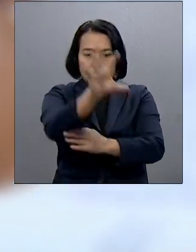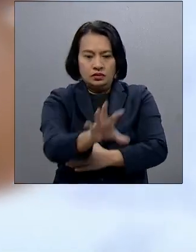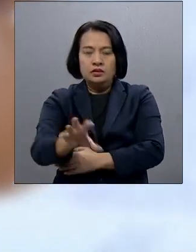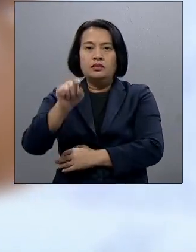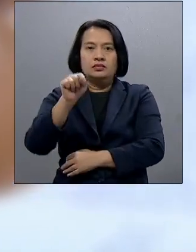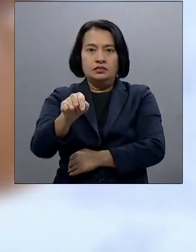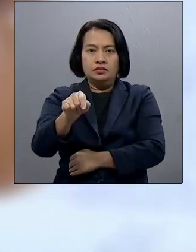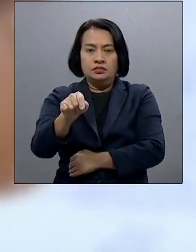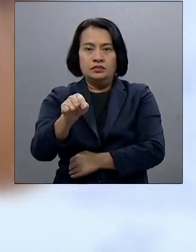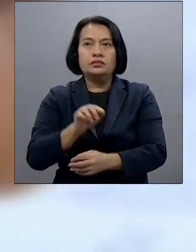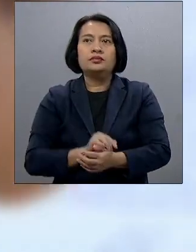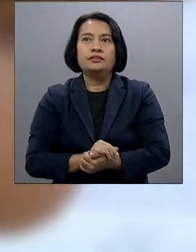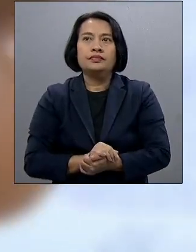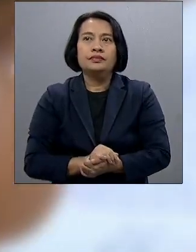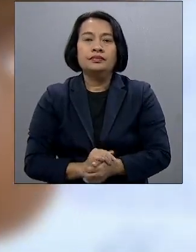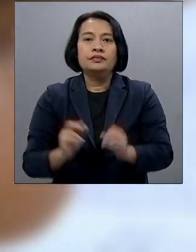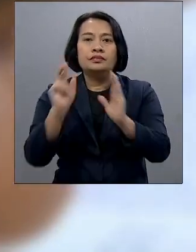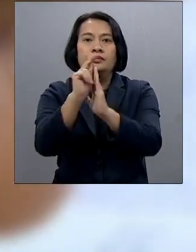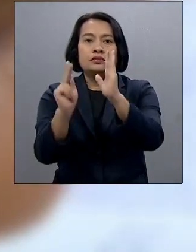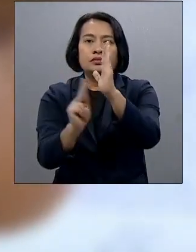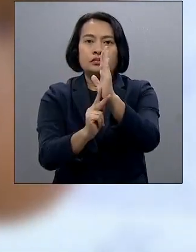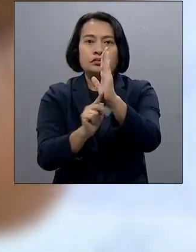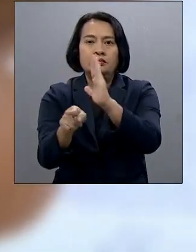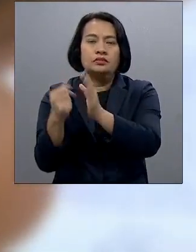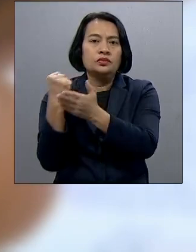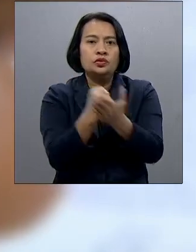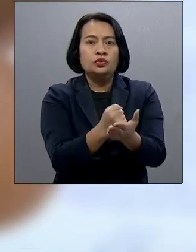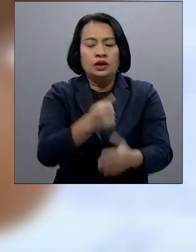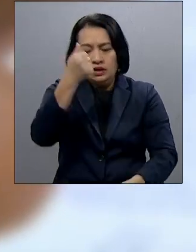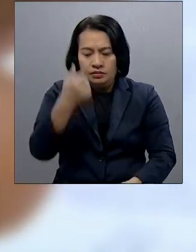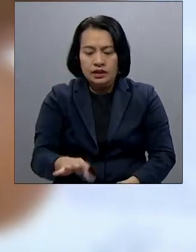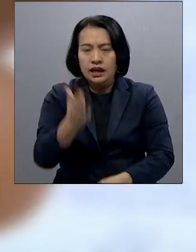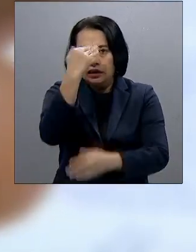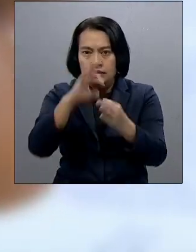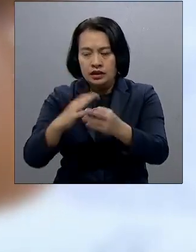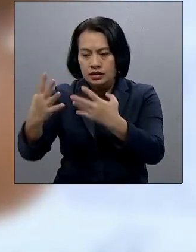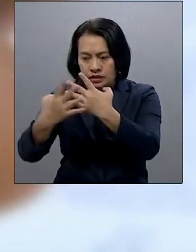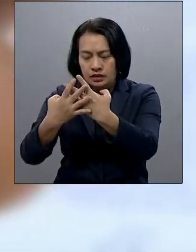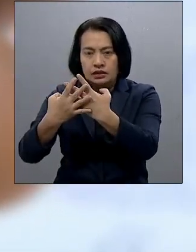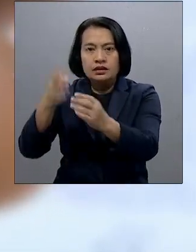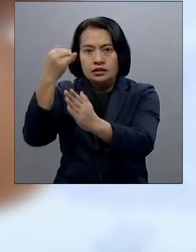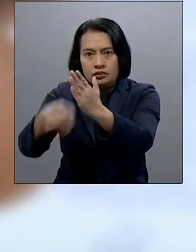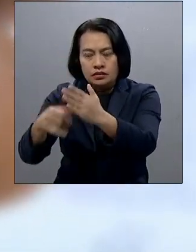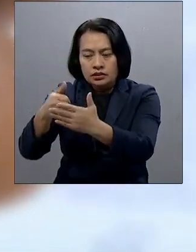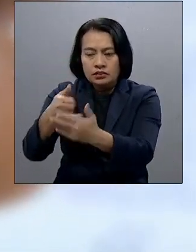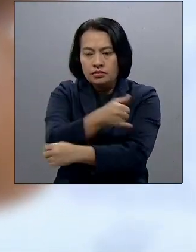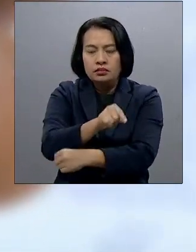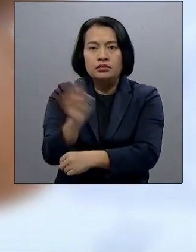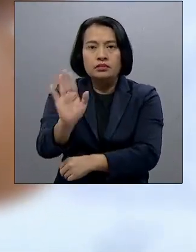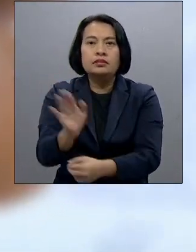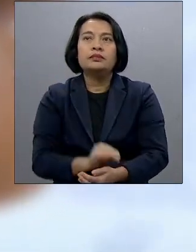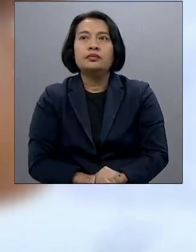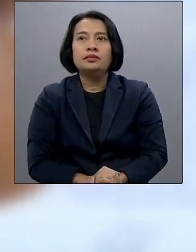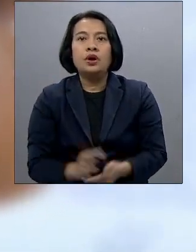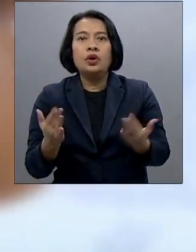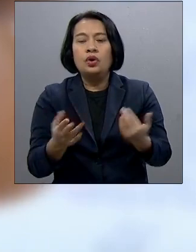เหลือในทางคดีซึ่งจริงๆแล้วในทางกฎหมายเนี่ยมันเป็นไปไม่ได้อยู่แล้วจะเอาคนออกมาจากเรือนจำเนี่ยนะคะเดี๋ยวติดตามกันต่อในรายการสถานีประชาช